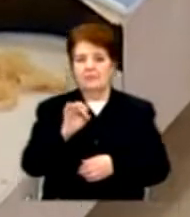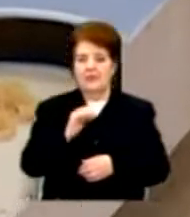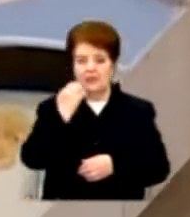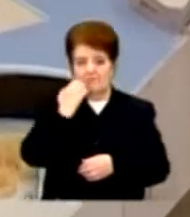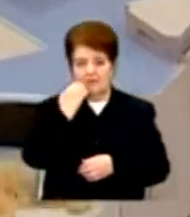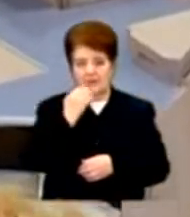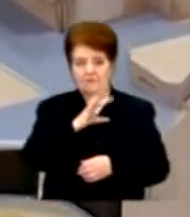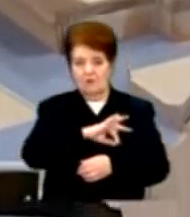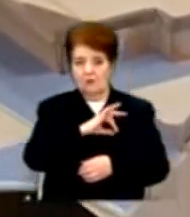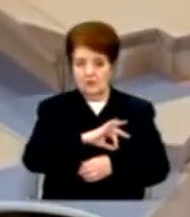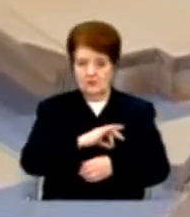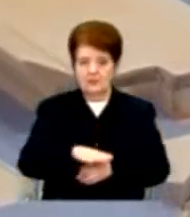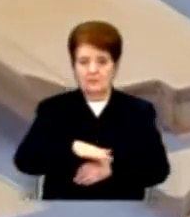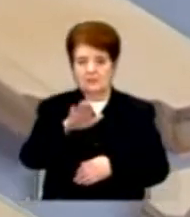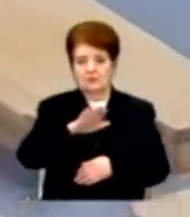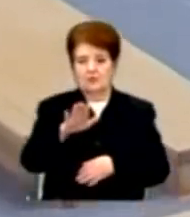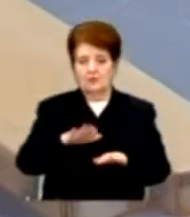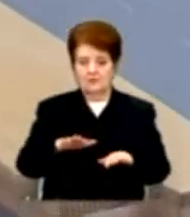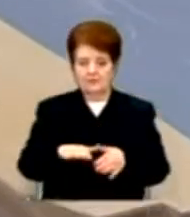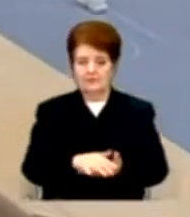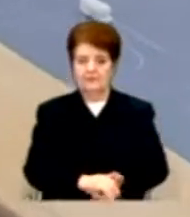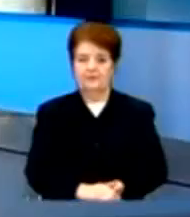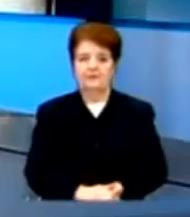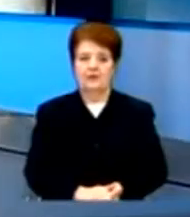fi folosit mai mult pentru zborurile low cost.